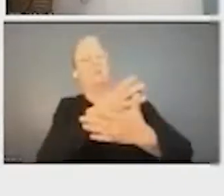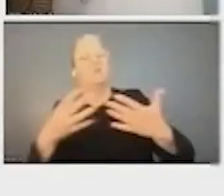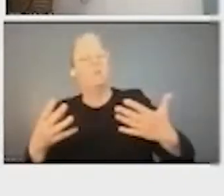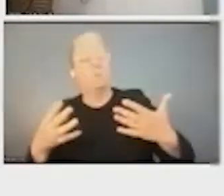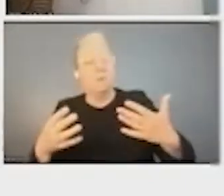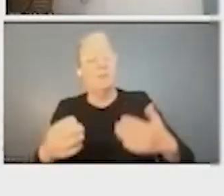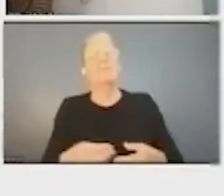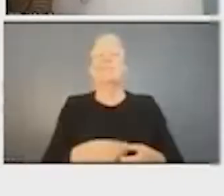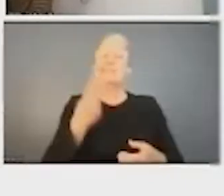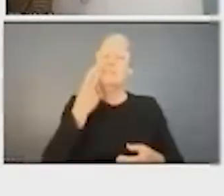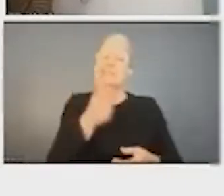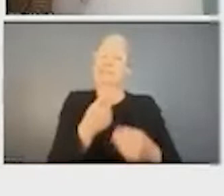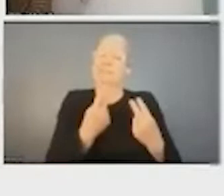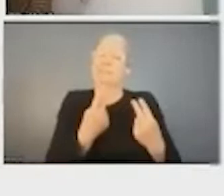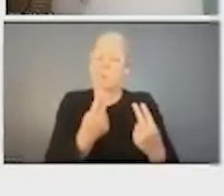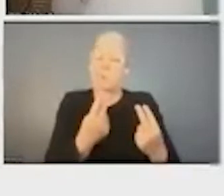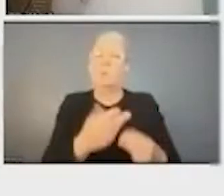مناسبة.